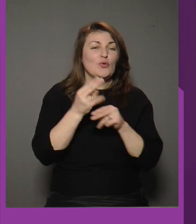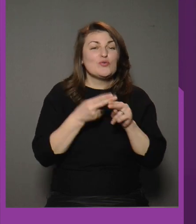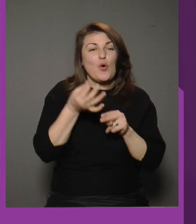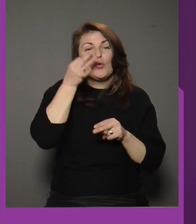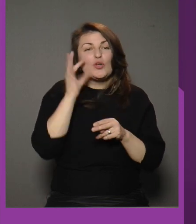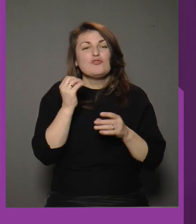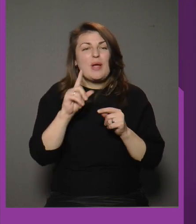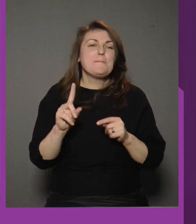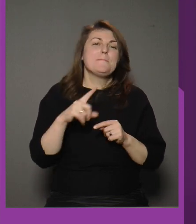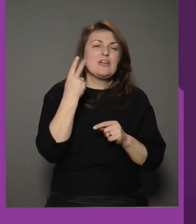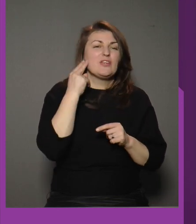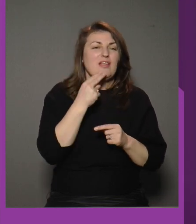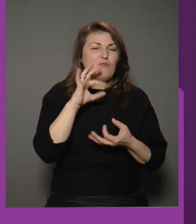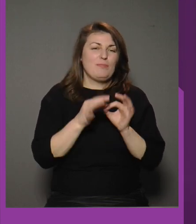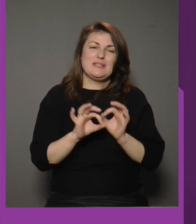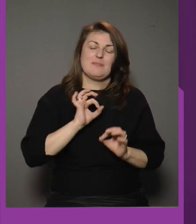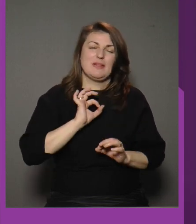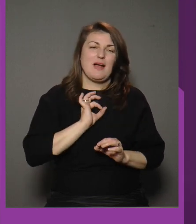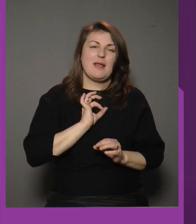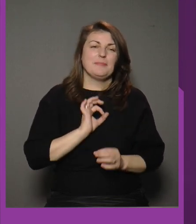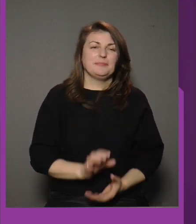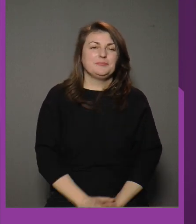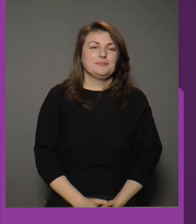й перші дефлімпійські медалі.